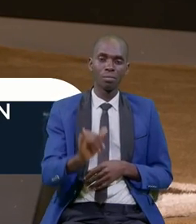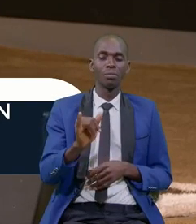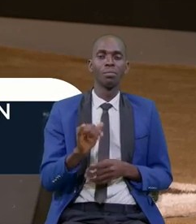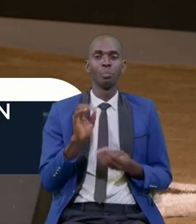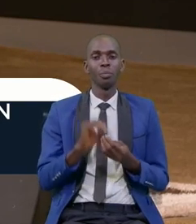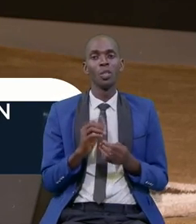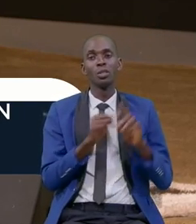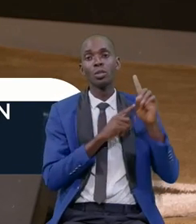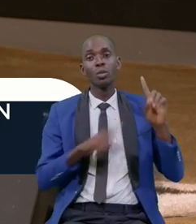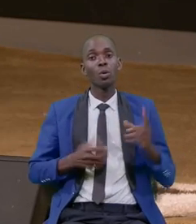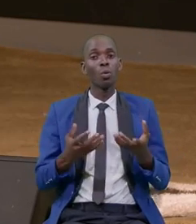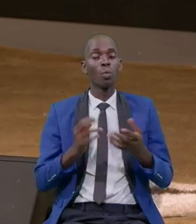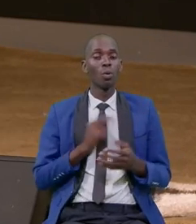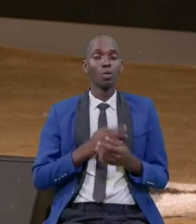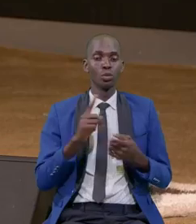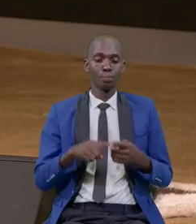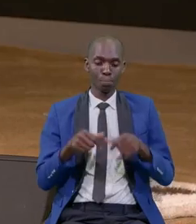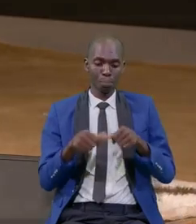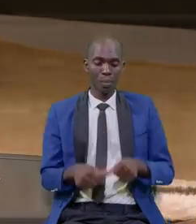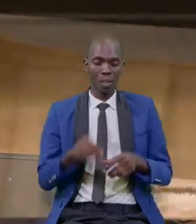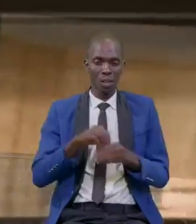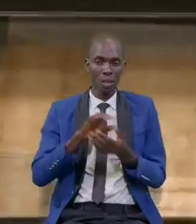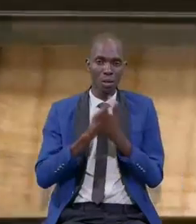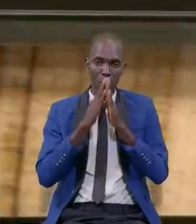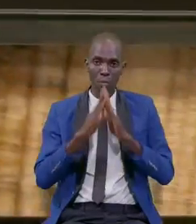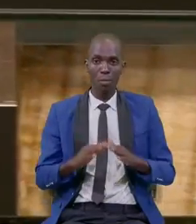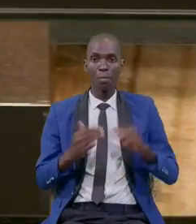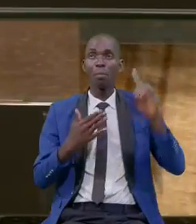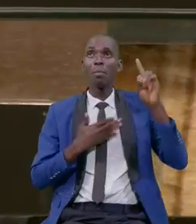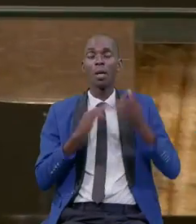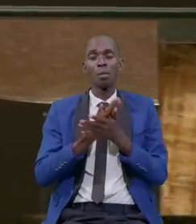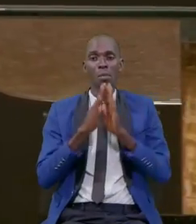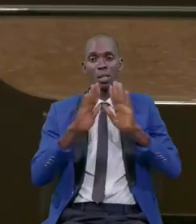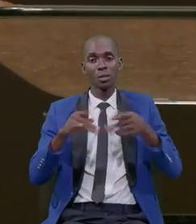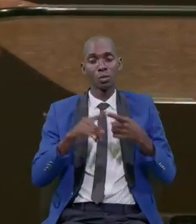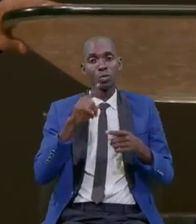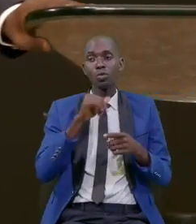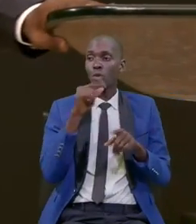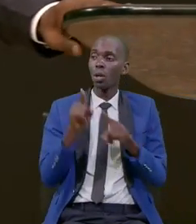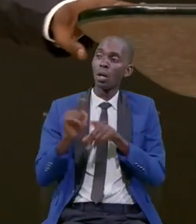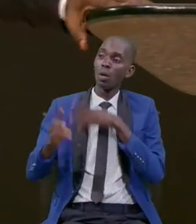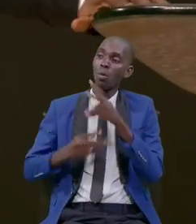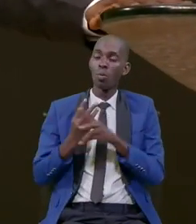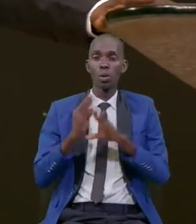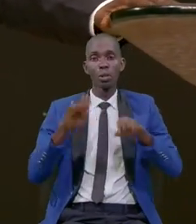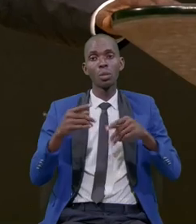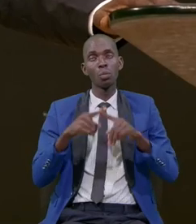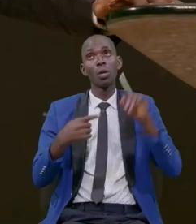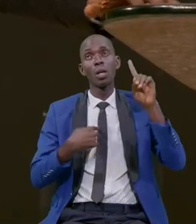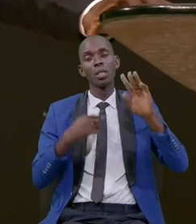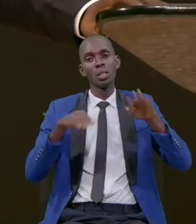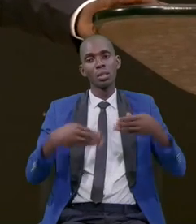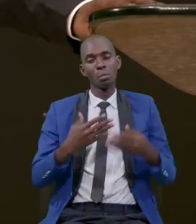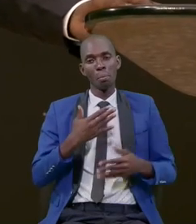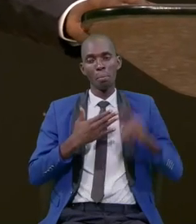Le Seigneur veut que nous demeurions en paix. Il nous donne la paix. Et non pas la paix du monde. Je vous